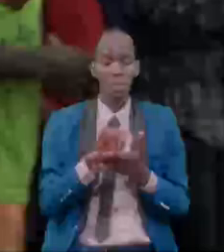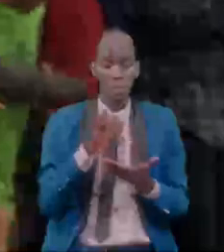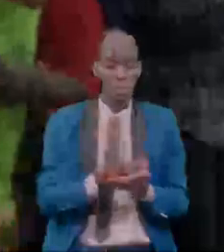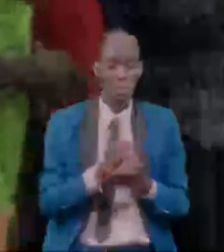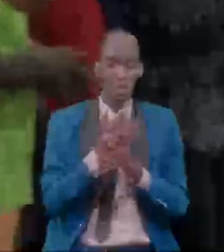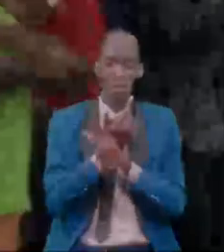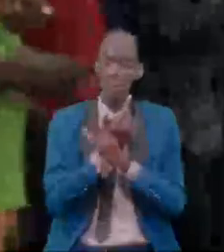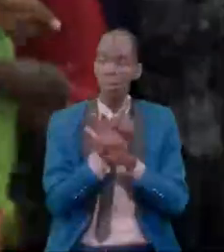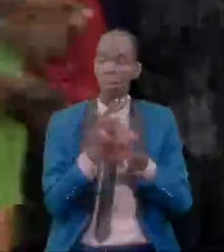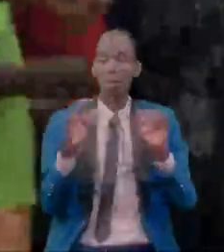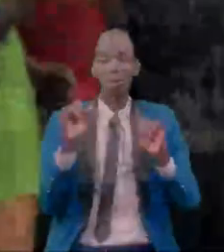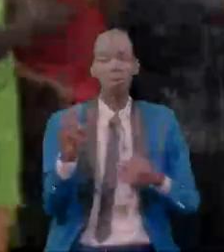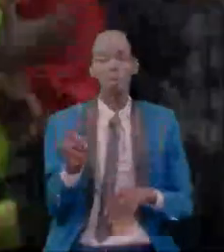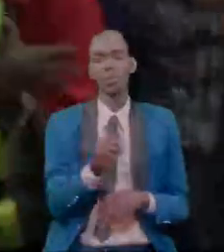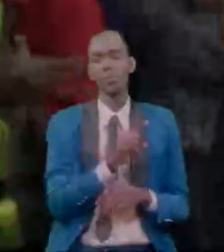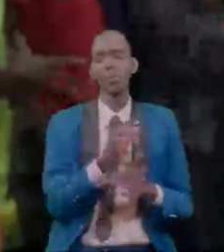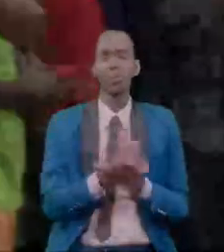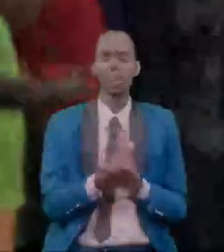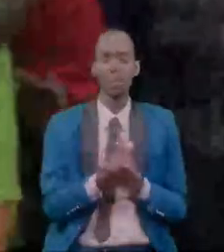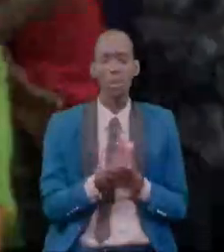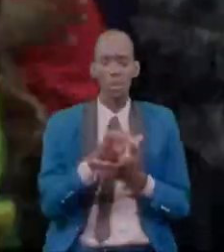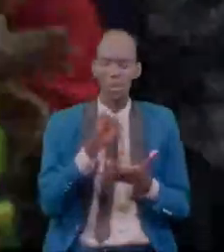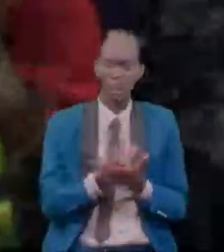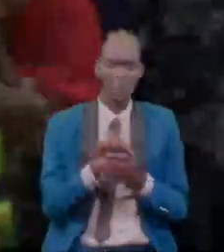qui vous affranchit.